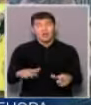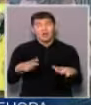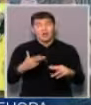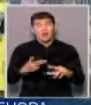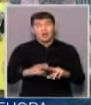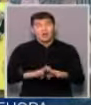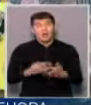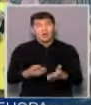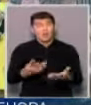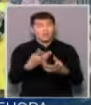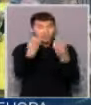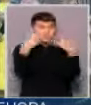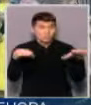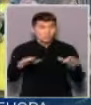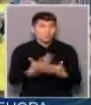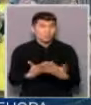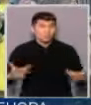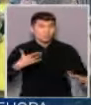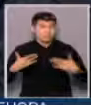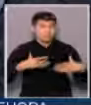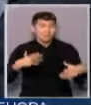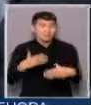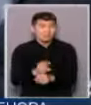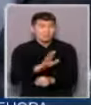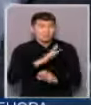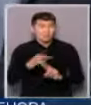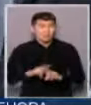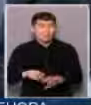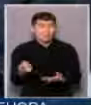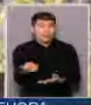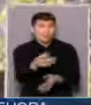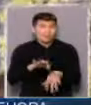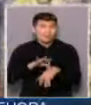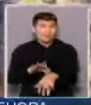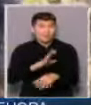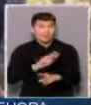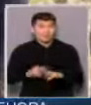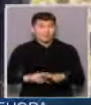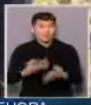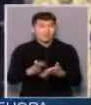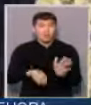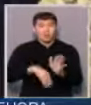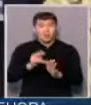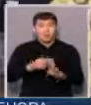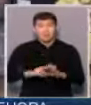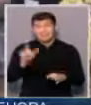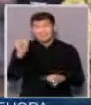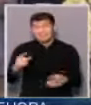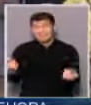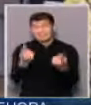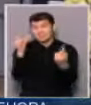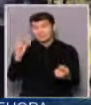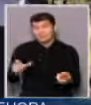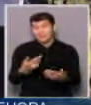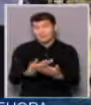сокращены. Тем не менее, все санитарные требования были строго соблюдены. Цель мероприятия – популяризация творчества этой известной